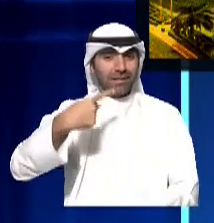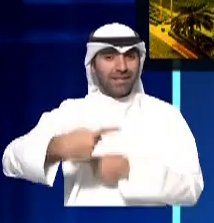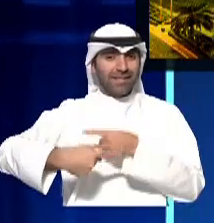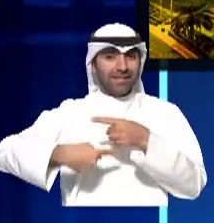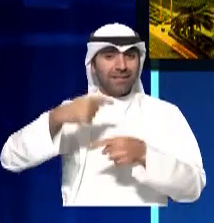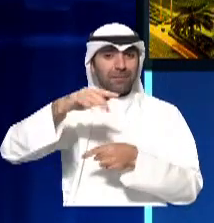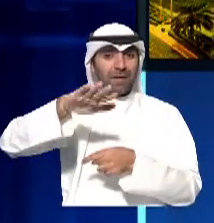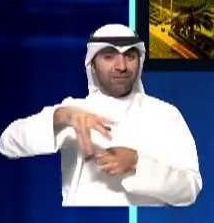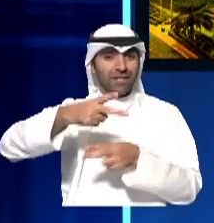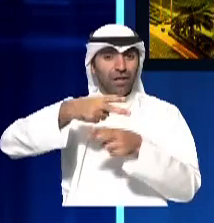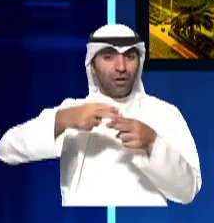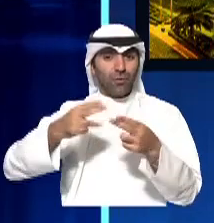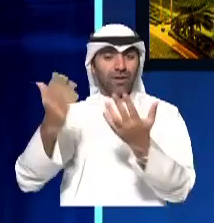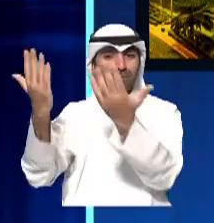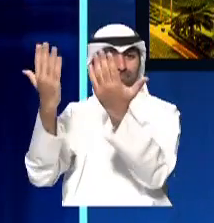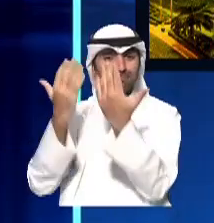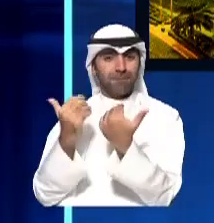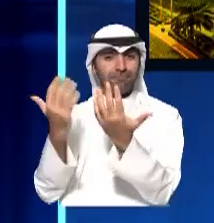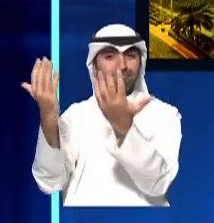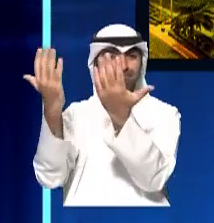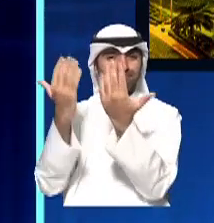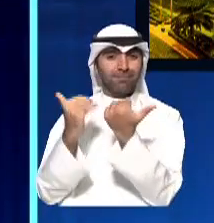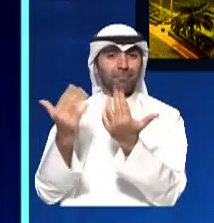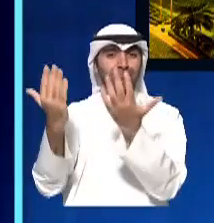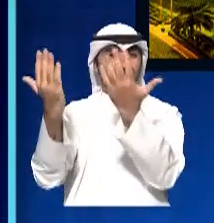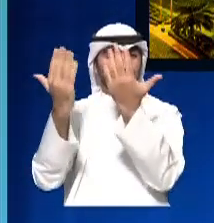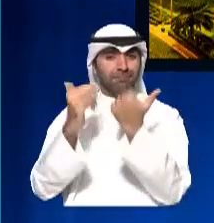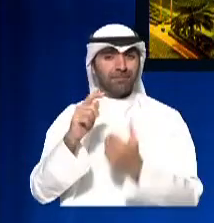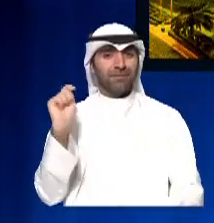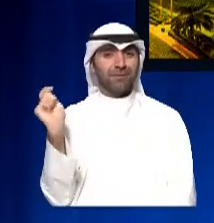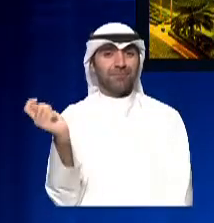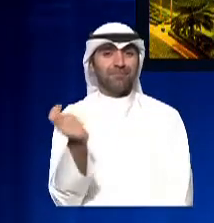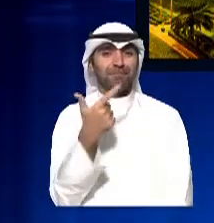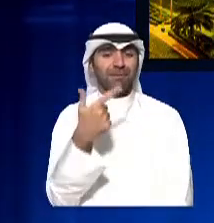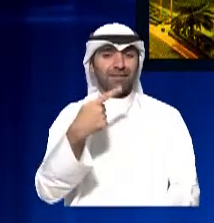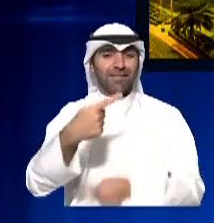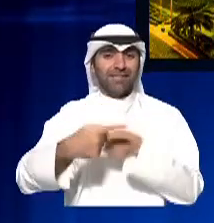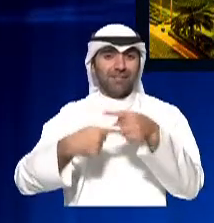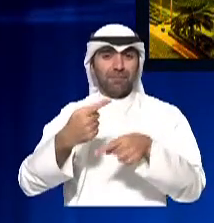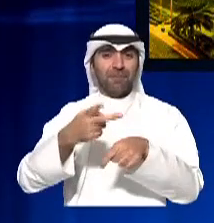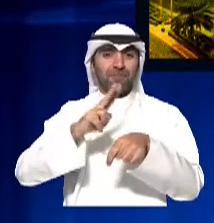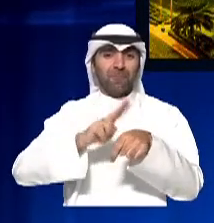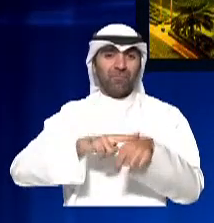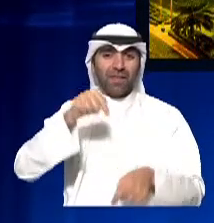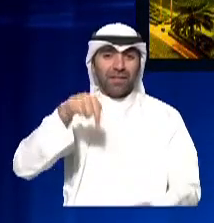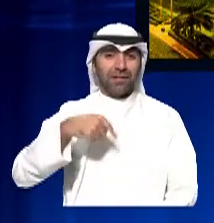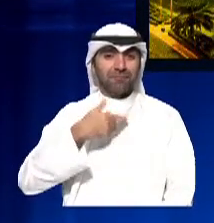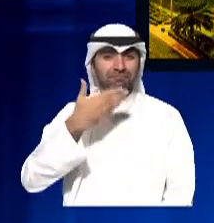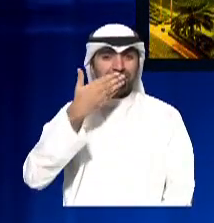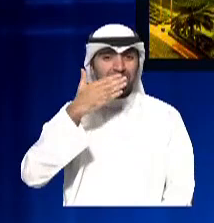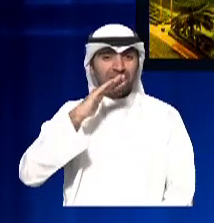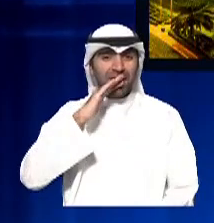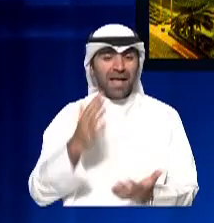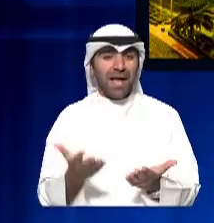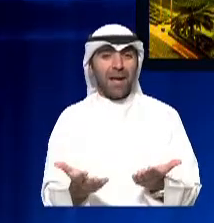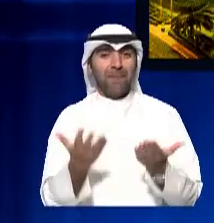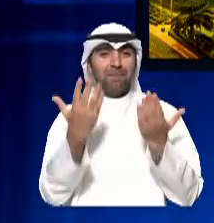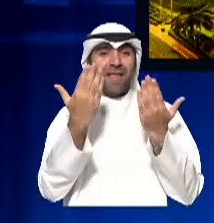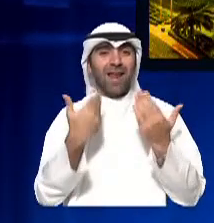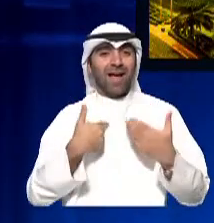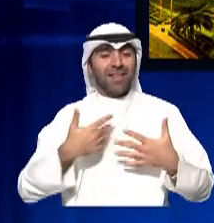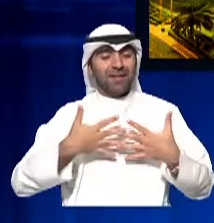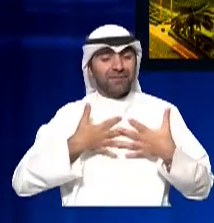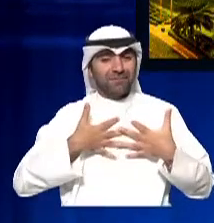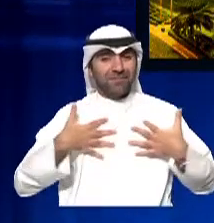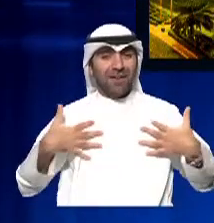للجميع، وأن حملة اللقاح لا زالت قائمة وبإقبال منقطع النظير، أمانة شيء مبشر